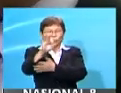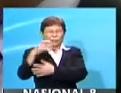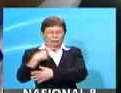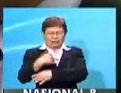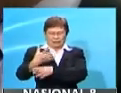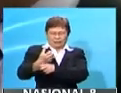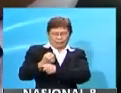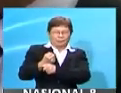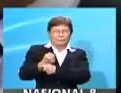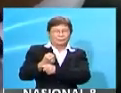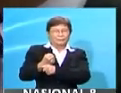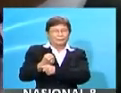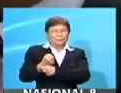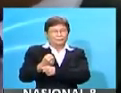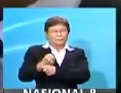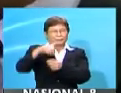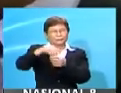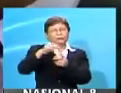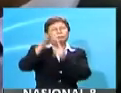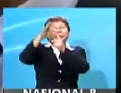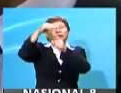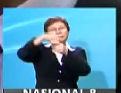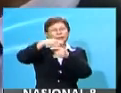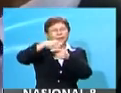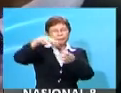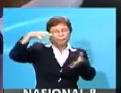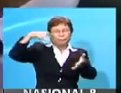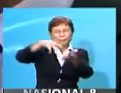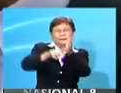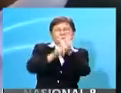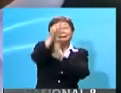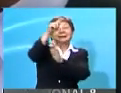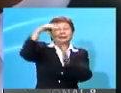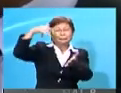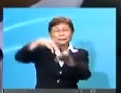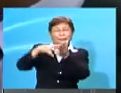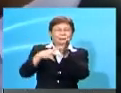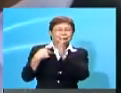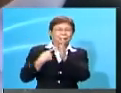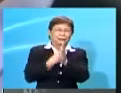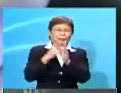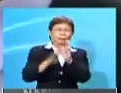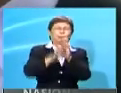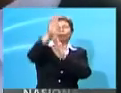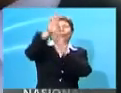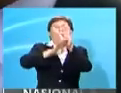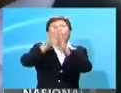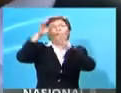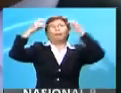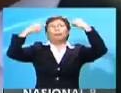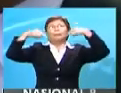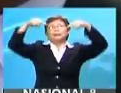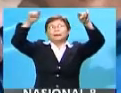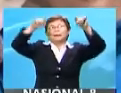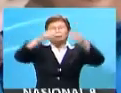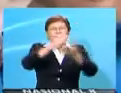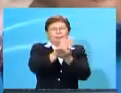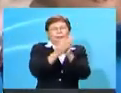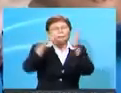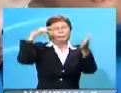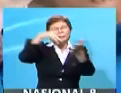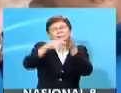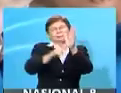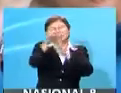dapat especially dalam dalam segmen pengajian tinggi ini supaya kita boleh lonjakkan lagi pencapaian sektor pengajian